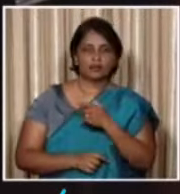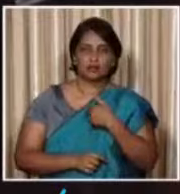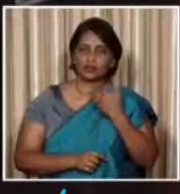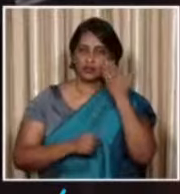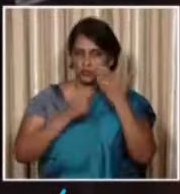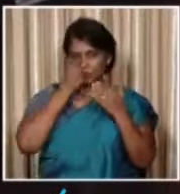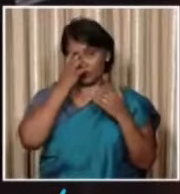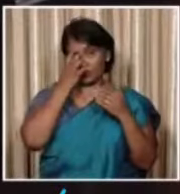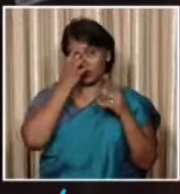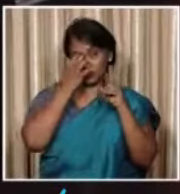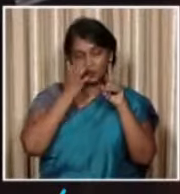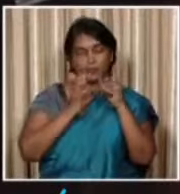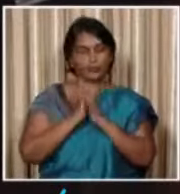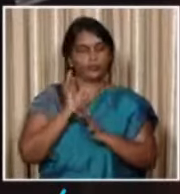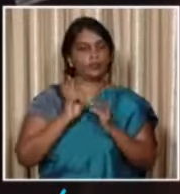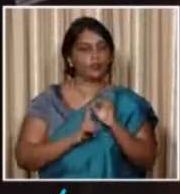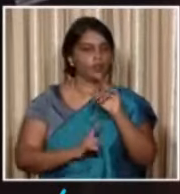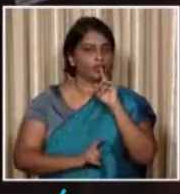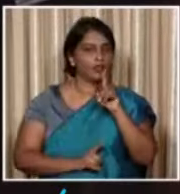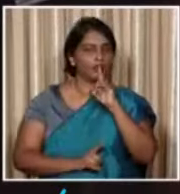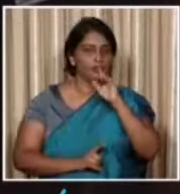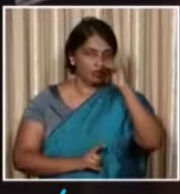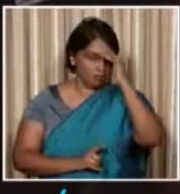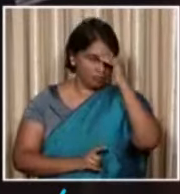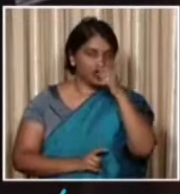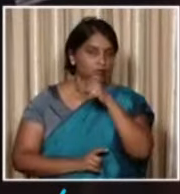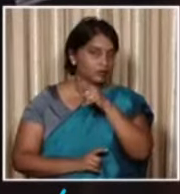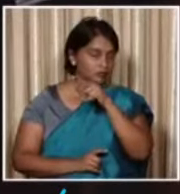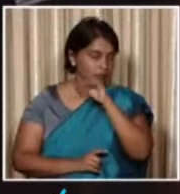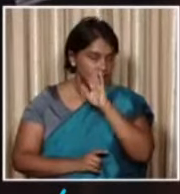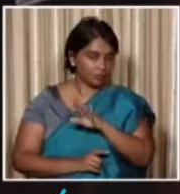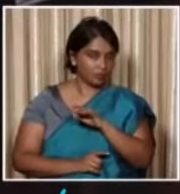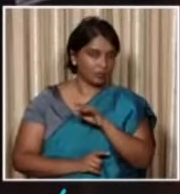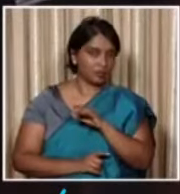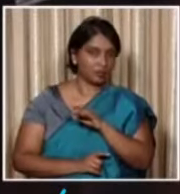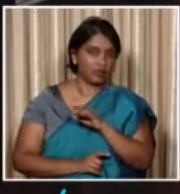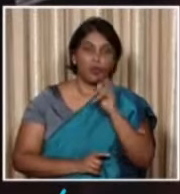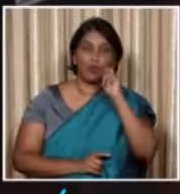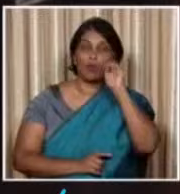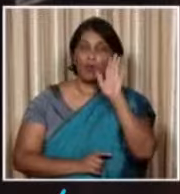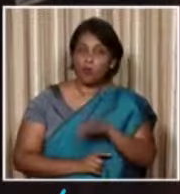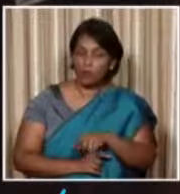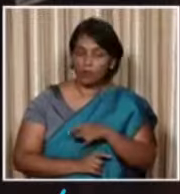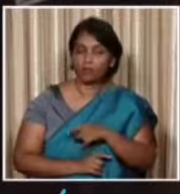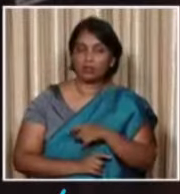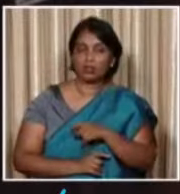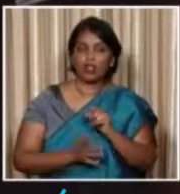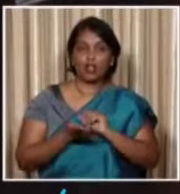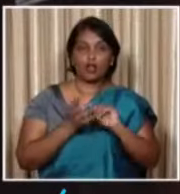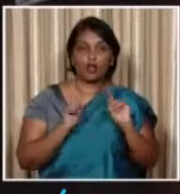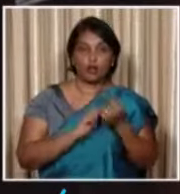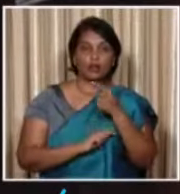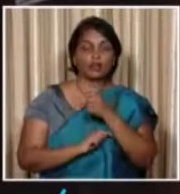දැක්කා එක මන්ත්‍රීවරයෙක් කියනවා කථානායකතුමාගේ පුතා